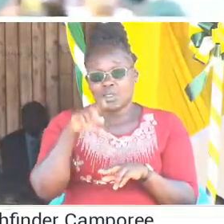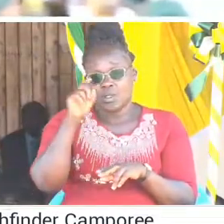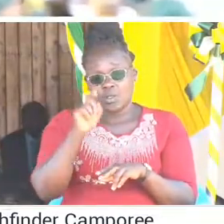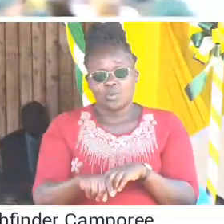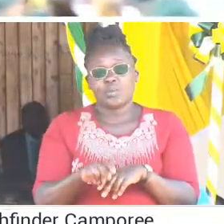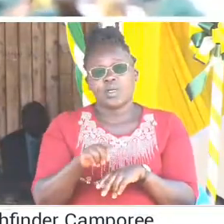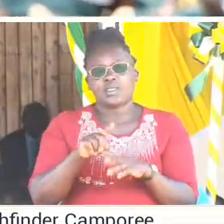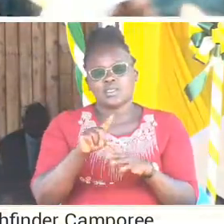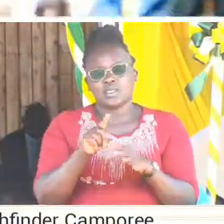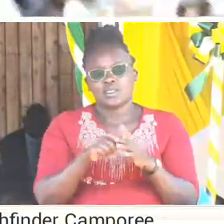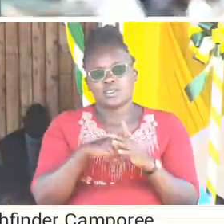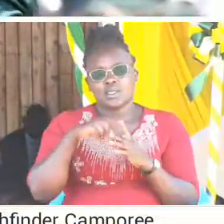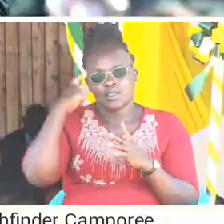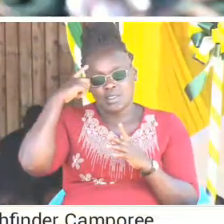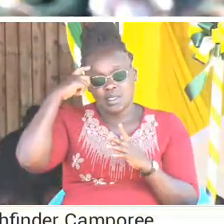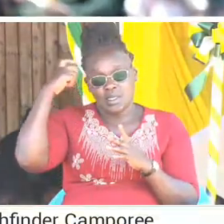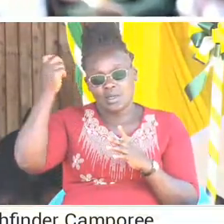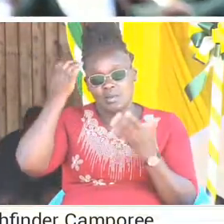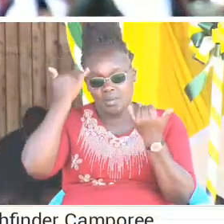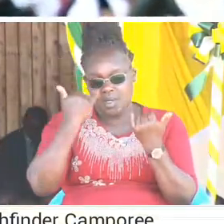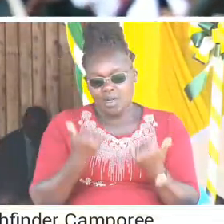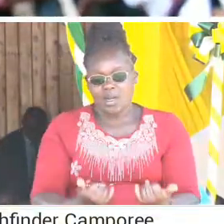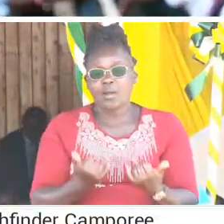Jamani, Bwana asifiwe.